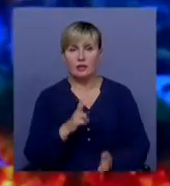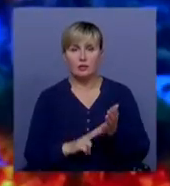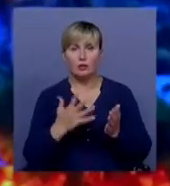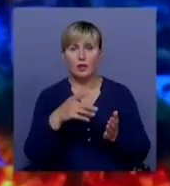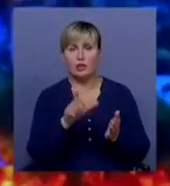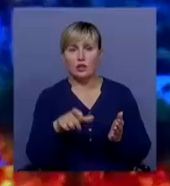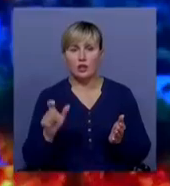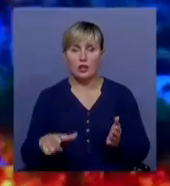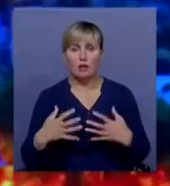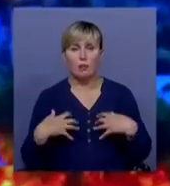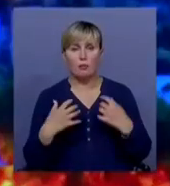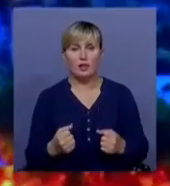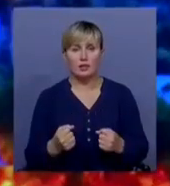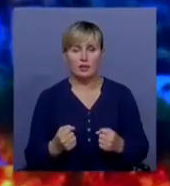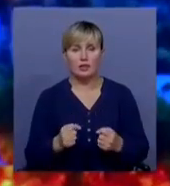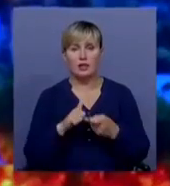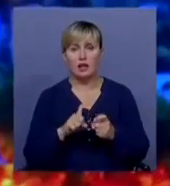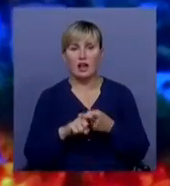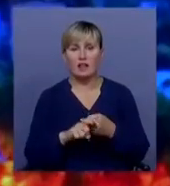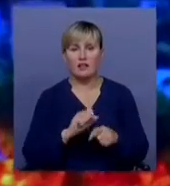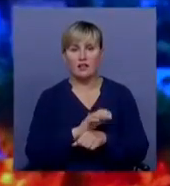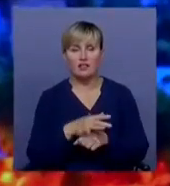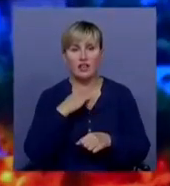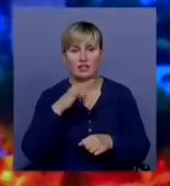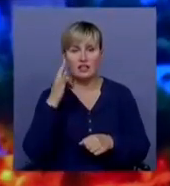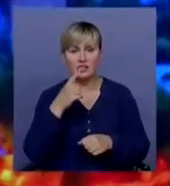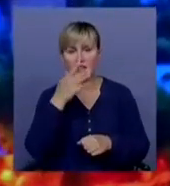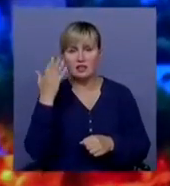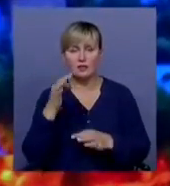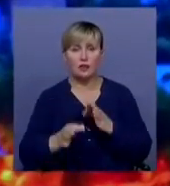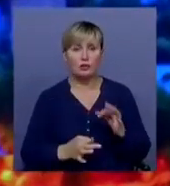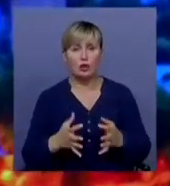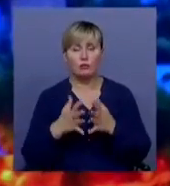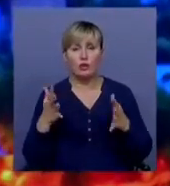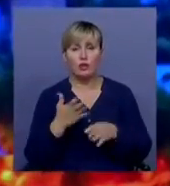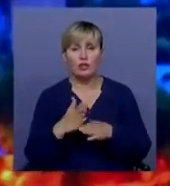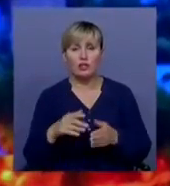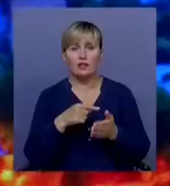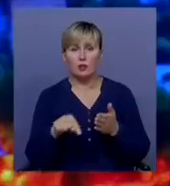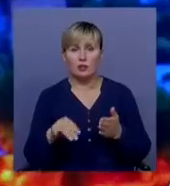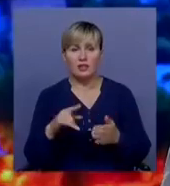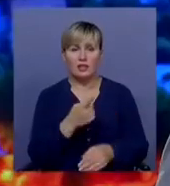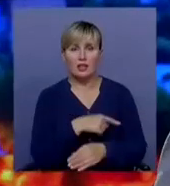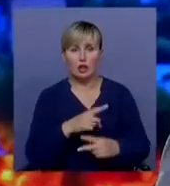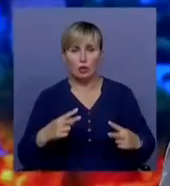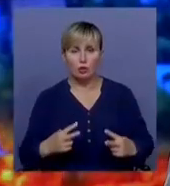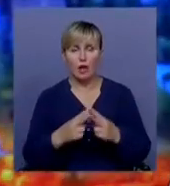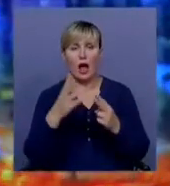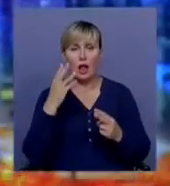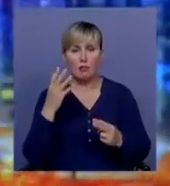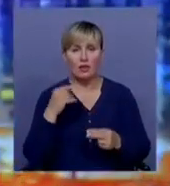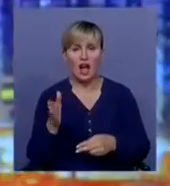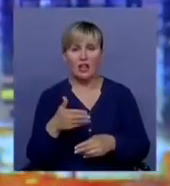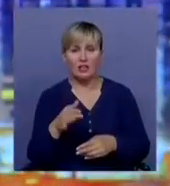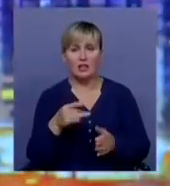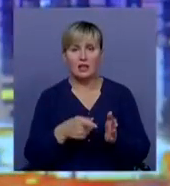385 человек оправились от коронавирусной инфекции в Казахстане за минувшие сутки. Большая их часть выписана из клиник Нур-Султана, Алматы,